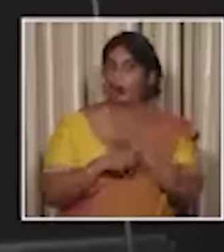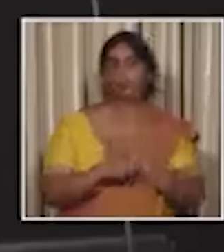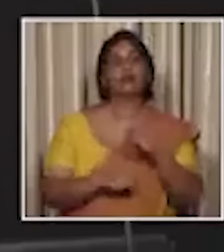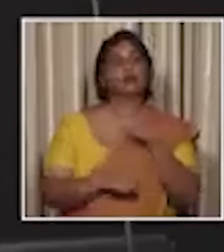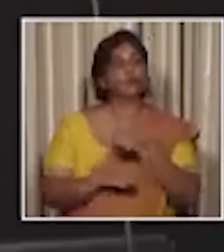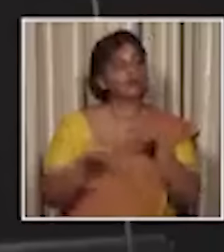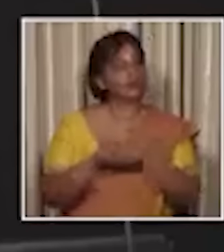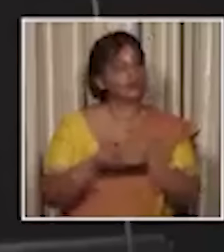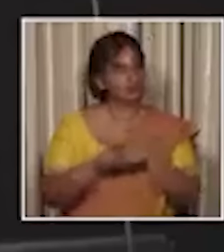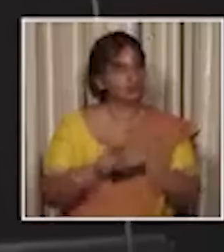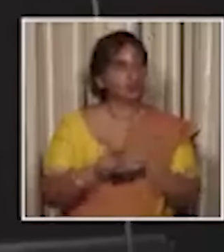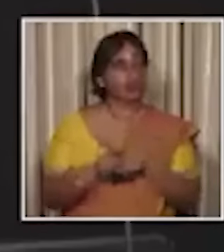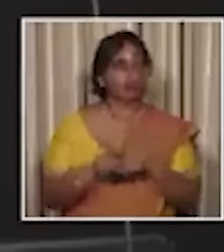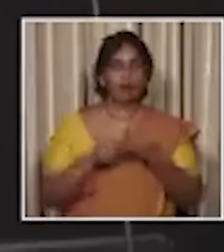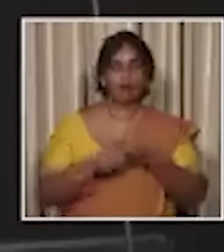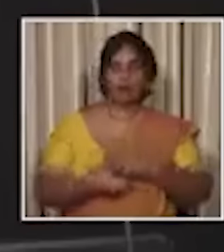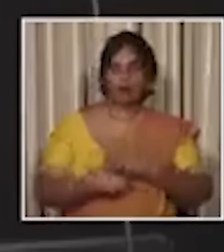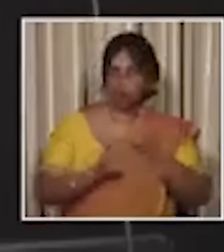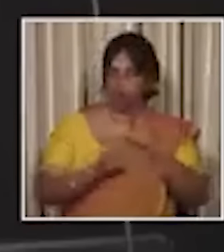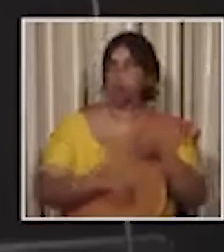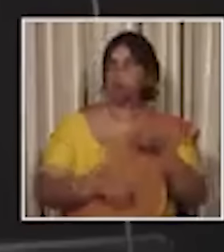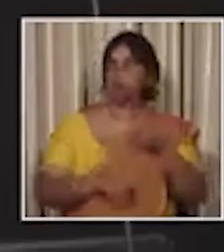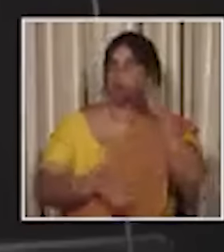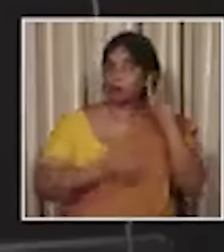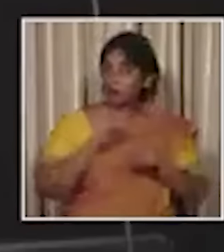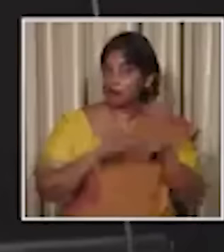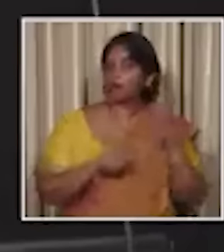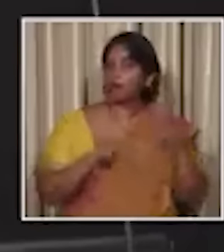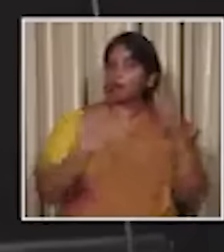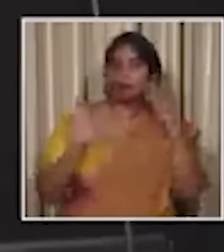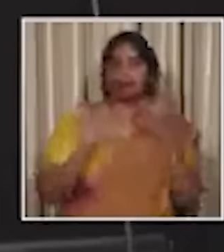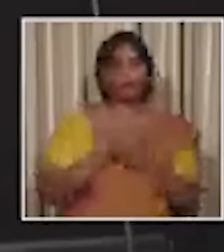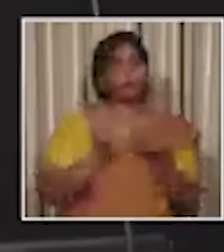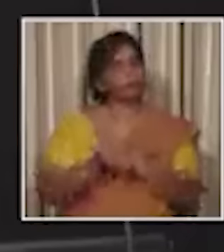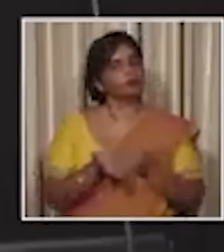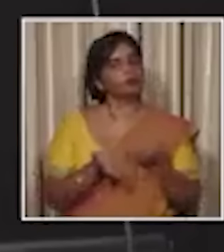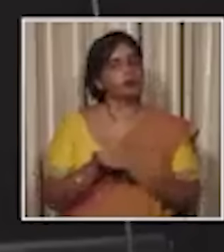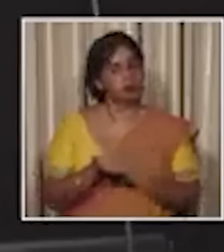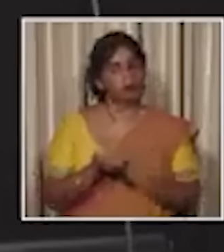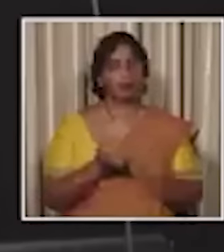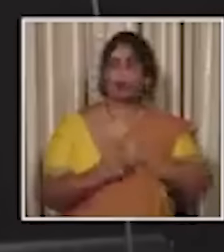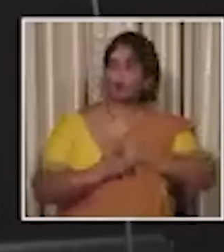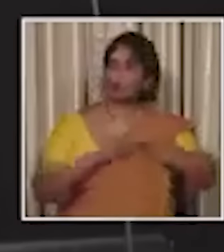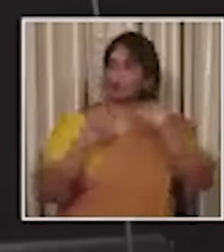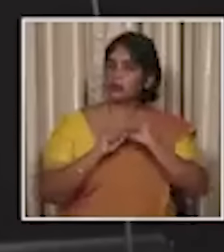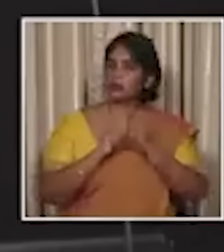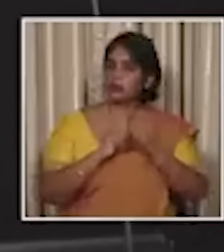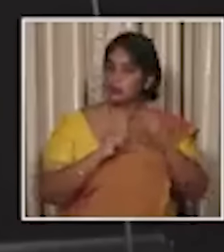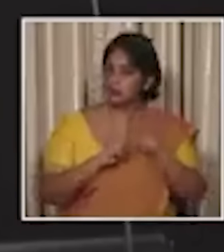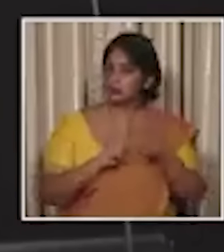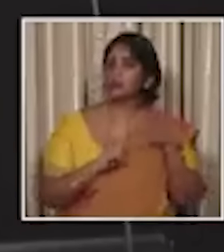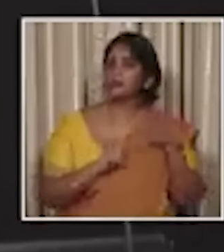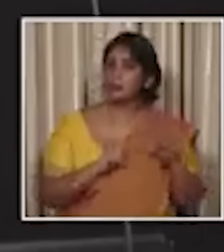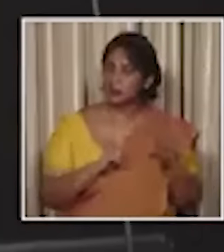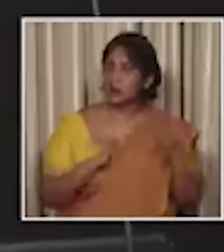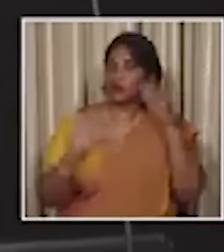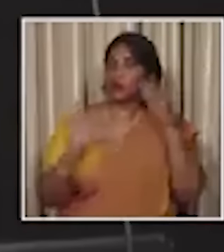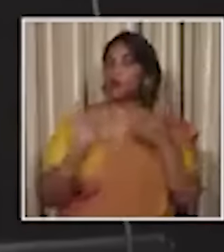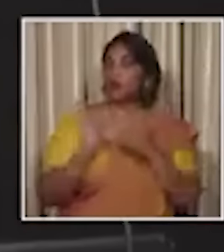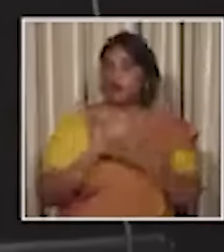இன்றும் தொடர்ந்து போராடுகின்றார்கள் என்றால், இலங்கையிலே ஒரு சட்டம் இருக்கிறது, அந்த சட்டம் நீதியை தரும் என்று அவர்கள் பல தடவை அது